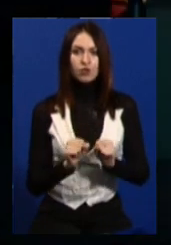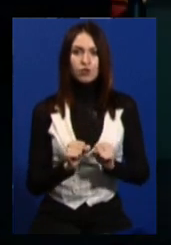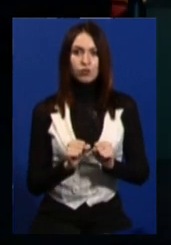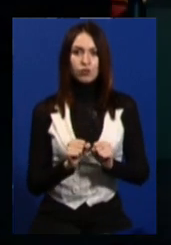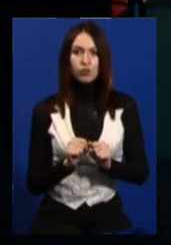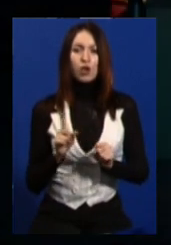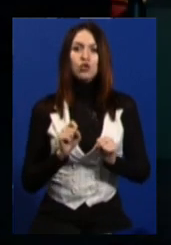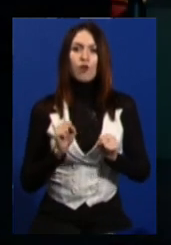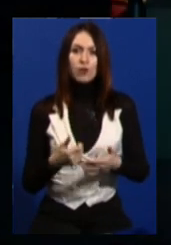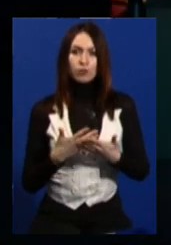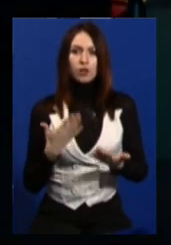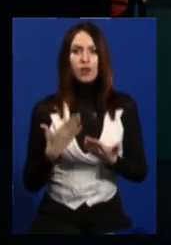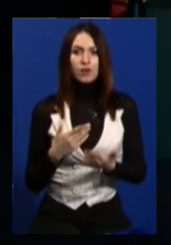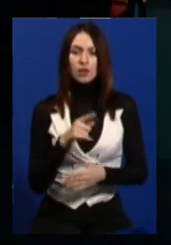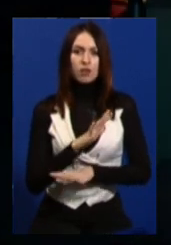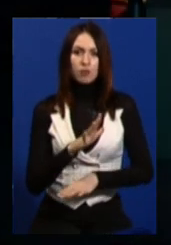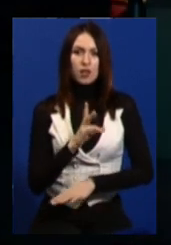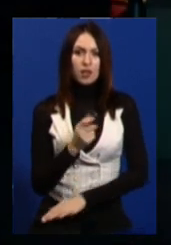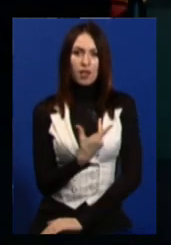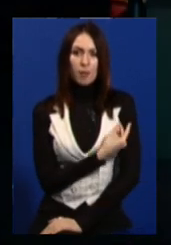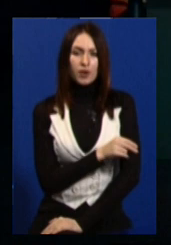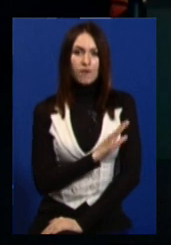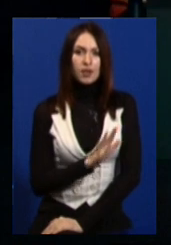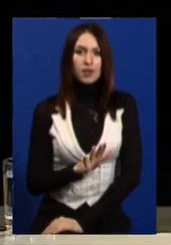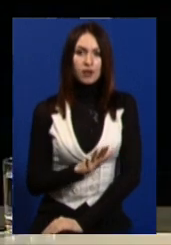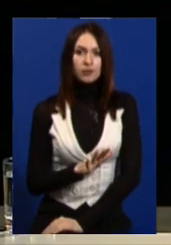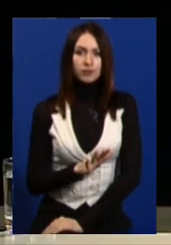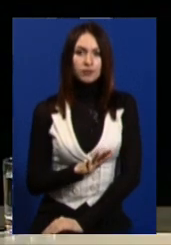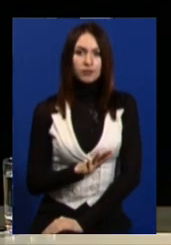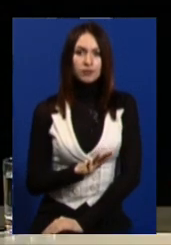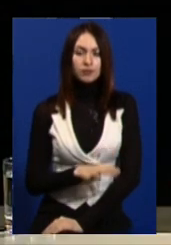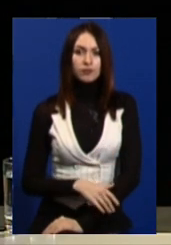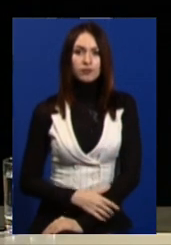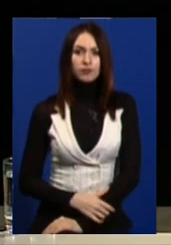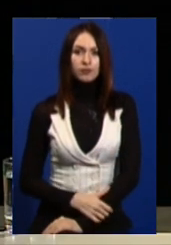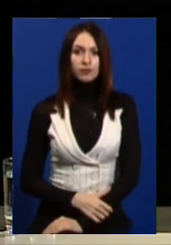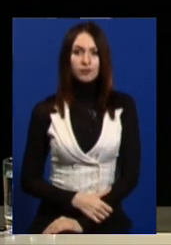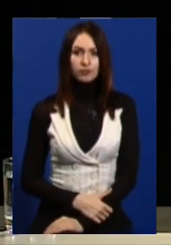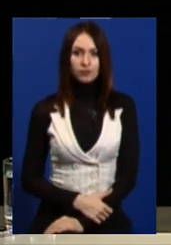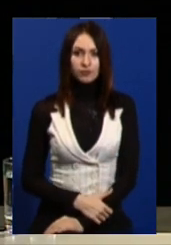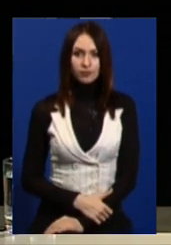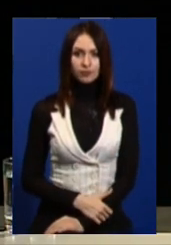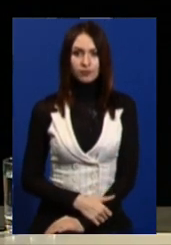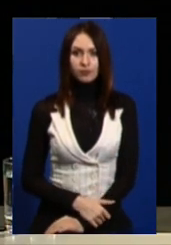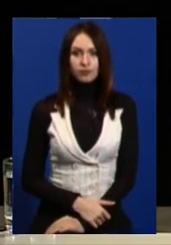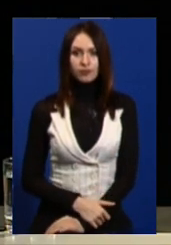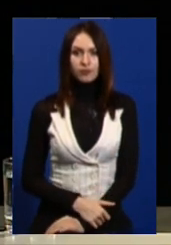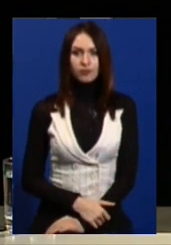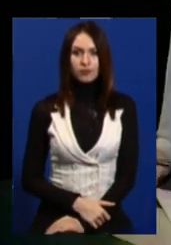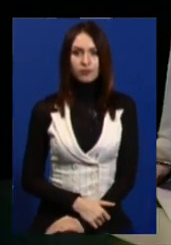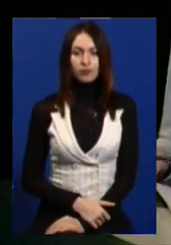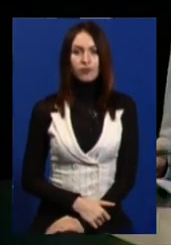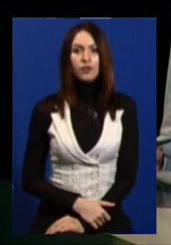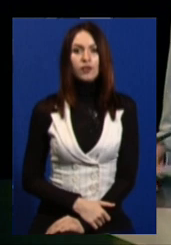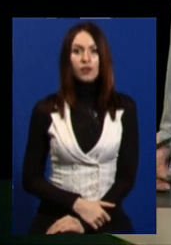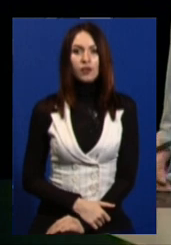имовернейше? Скорее всего, они были не привиты. Угу. Чем они не отвечают на защиту.